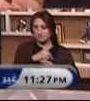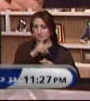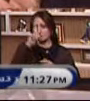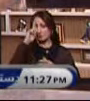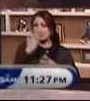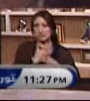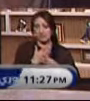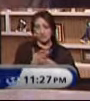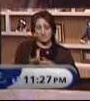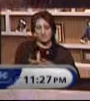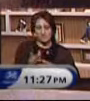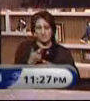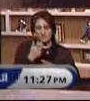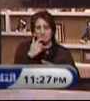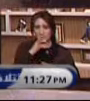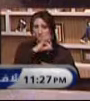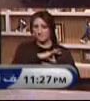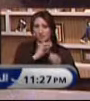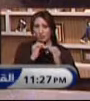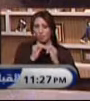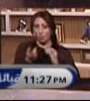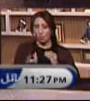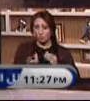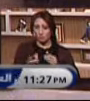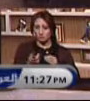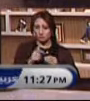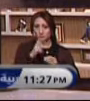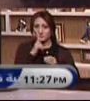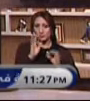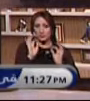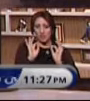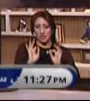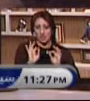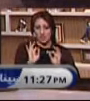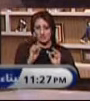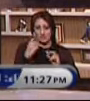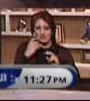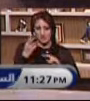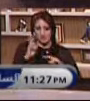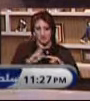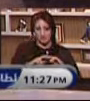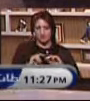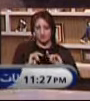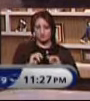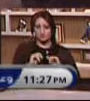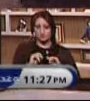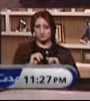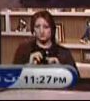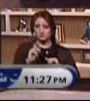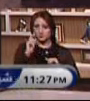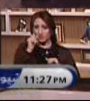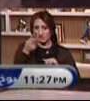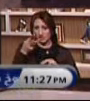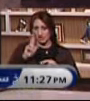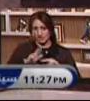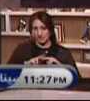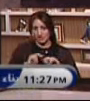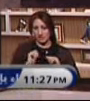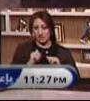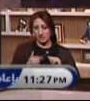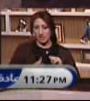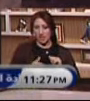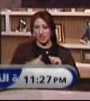دي؟ النفخة الكذابة لأنه نسي المنعم. فده رافض خطير من الإيه؟ من الرافض. الرافض الثاني اللي خد القلب